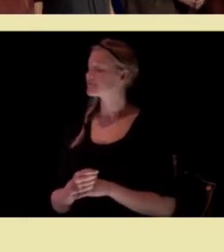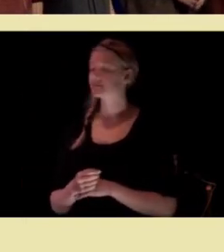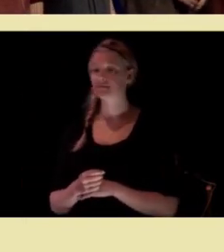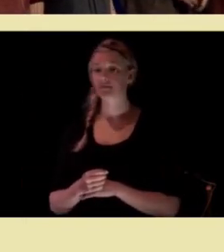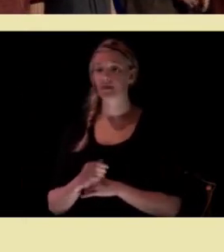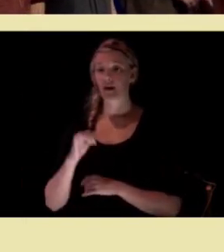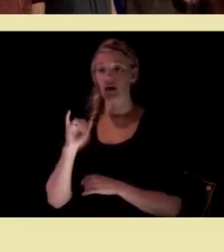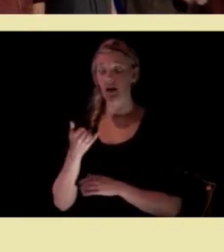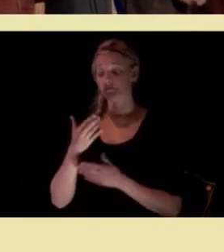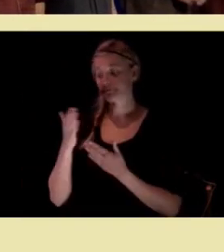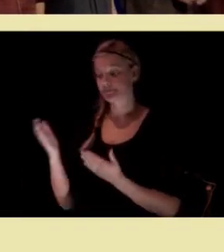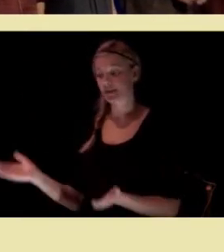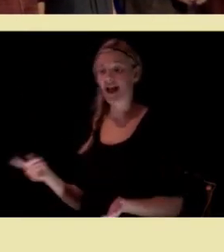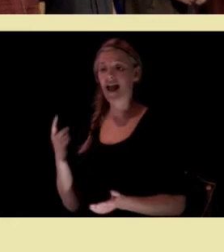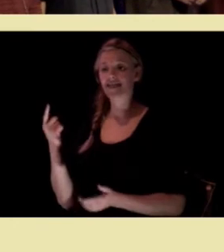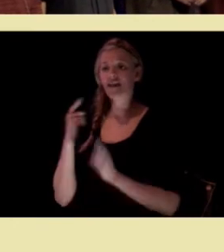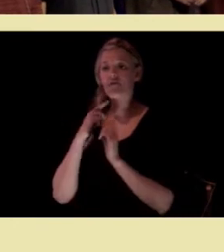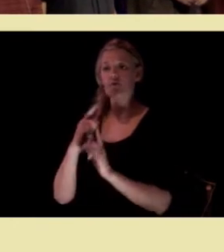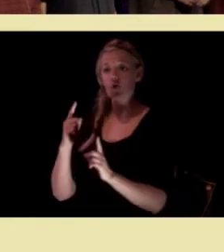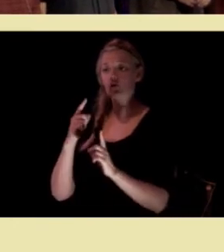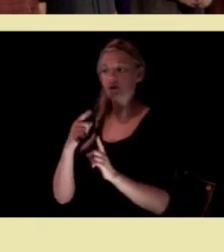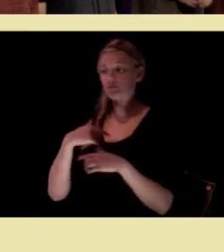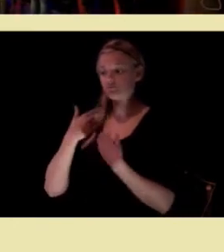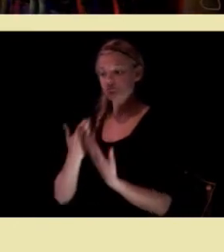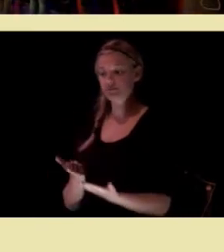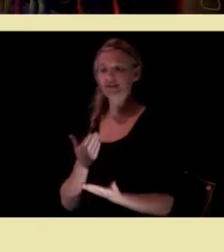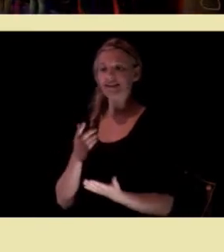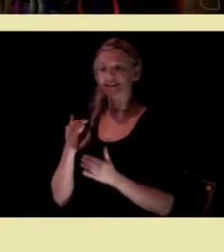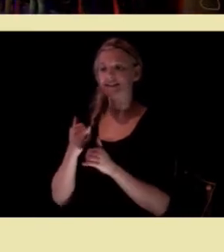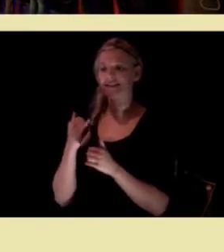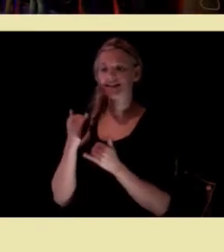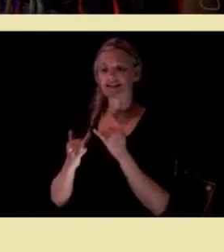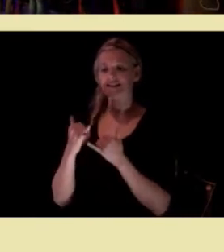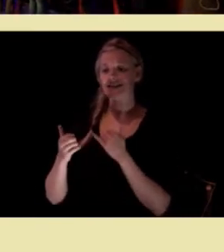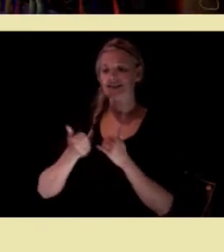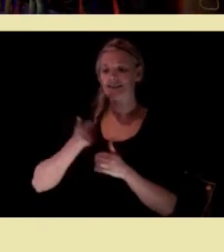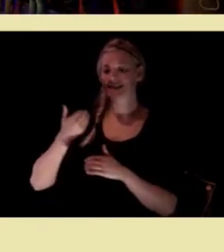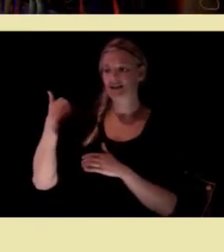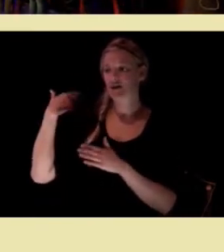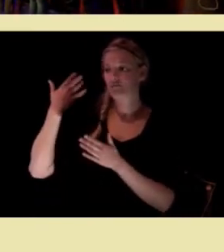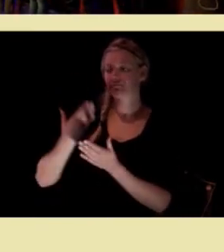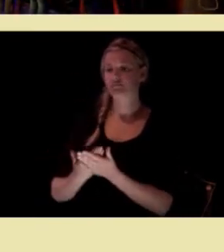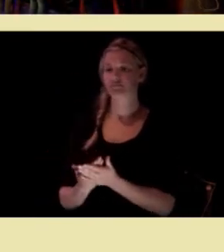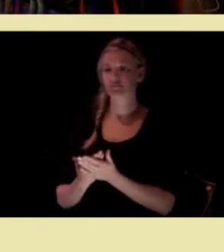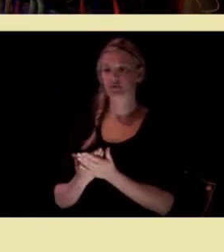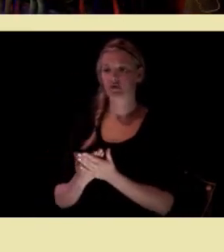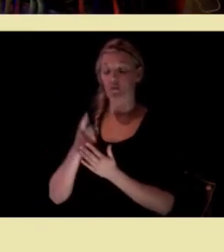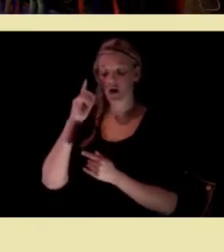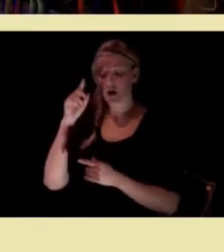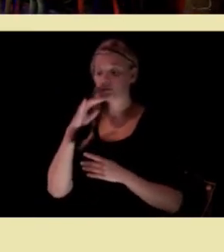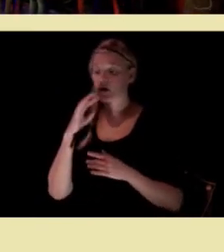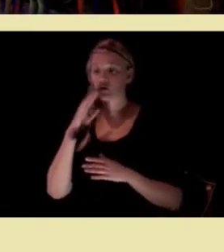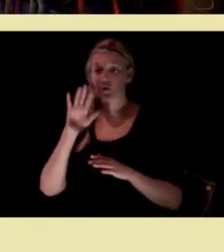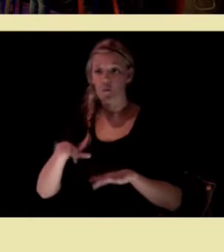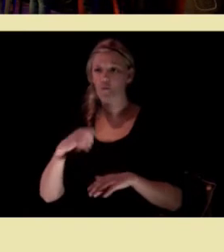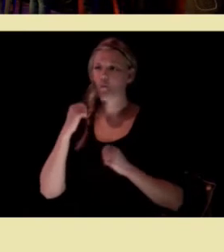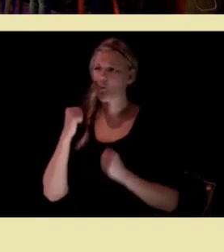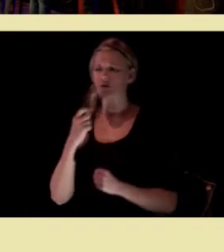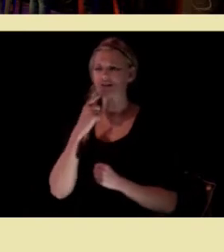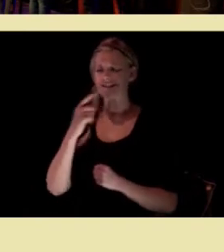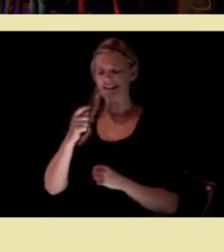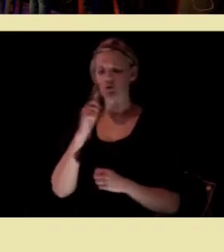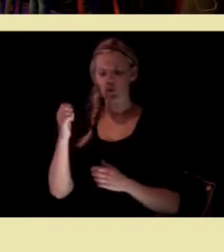Og det her et av rådene som har vært gitt de siste 10 årene, til at vi må nøtte for å kunne snakke sammen, så må vi si